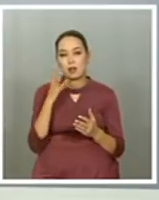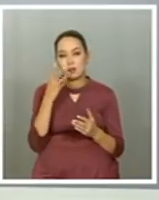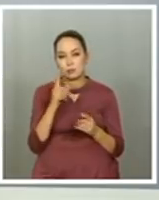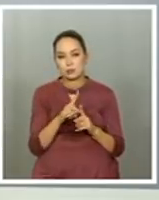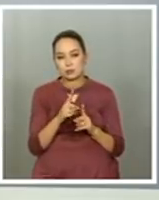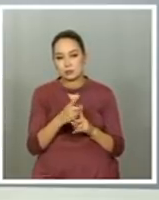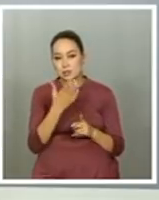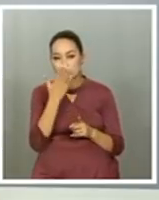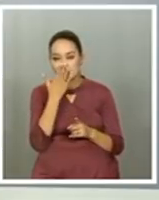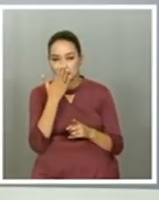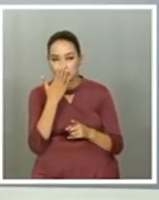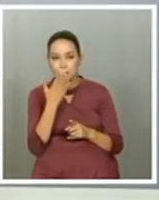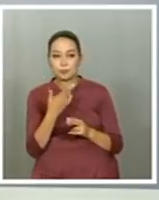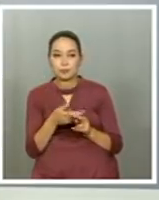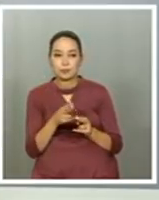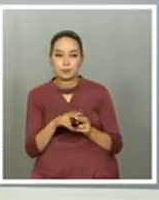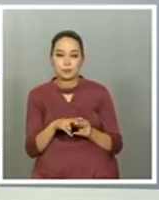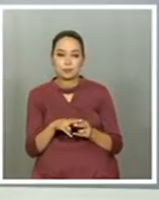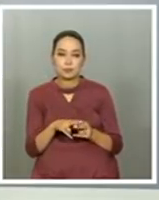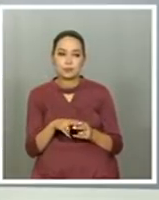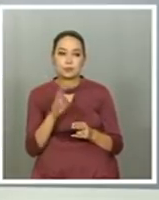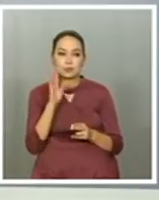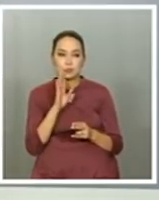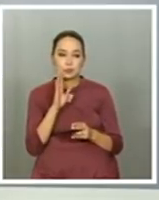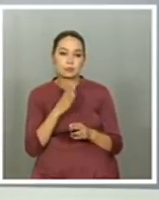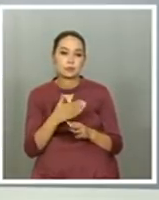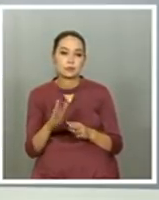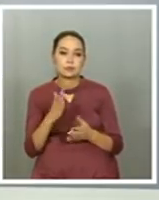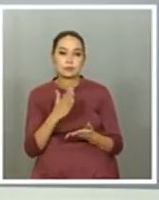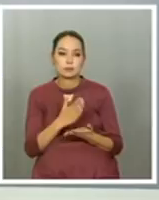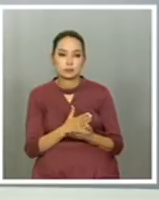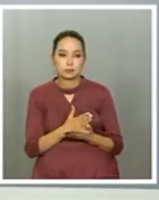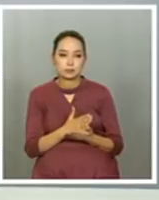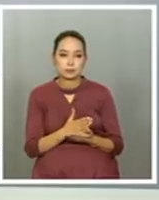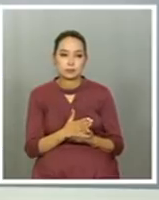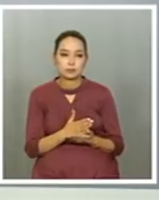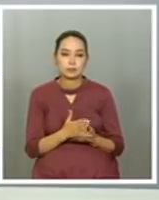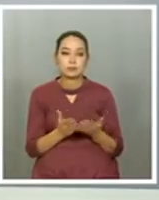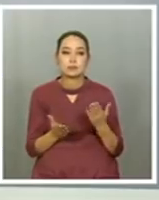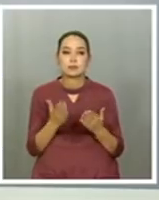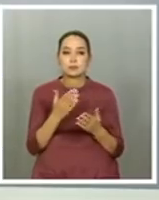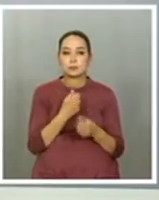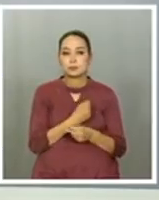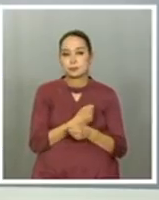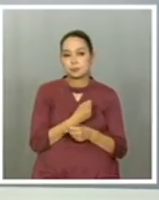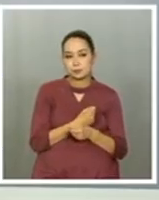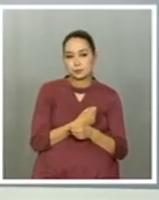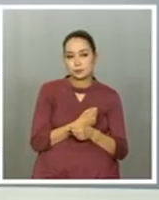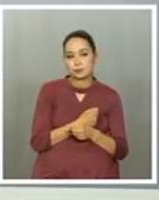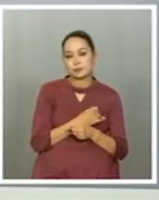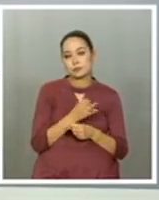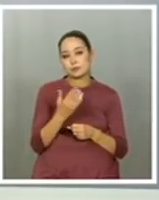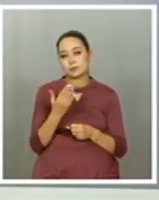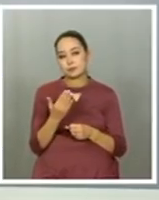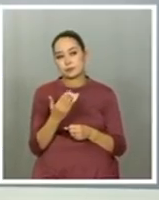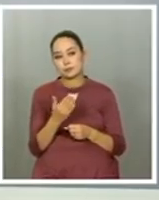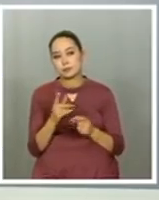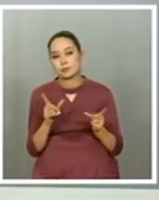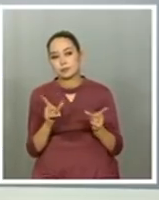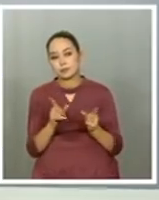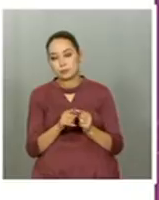эфир және су түзіледі. Біз егер спирттерді және карбон қышқылдарын ауыстырып